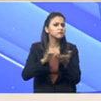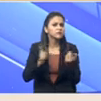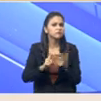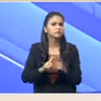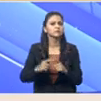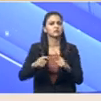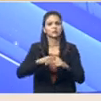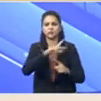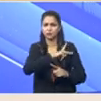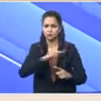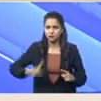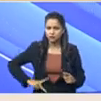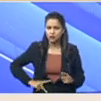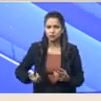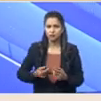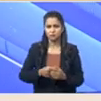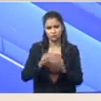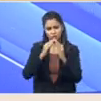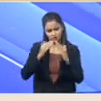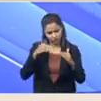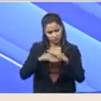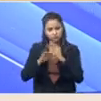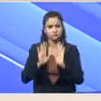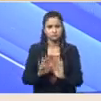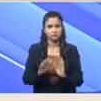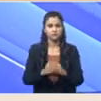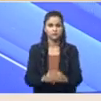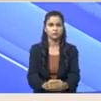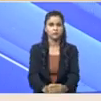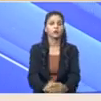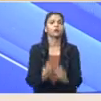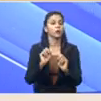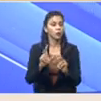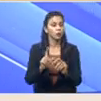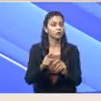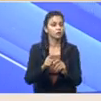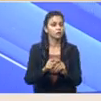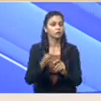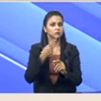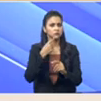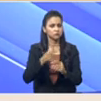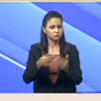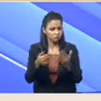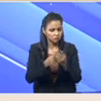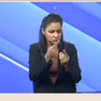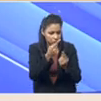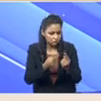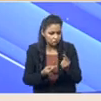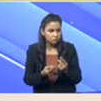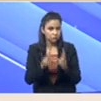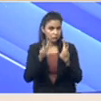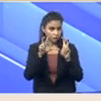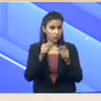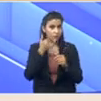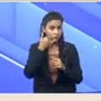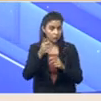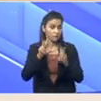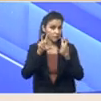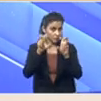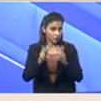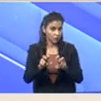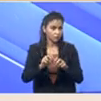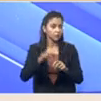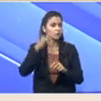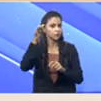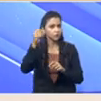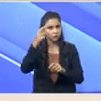कर्नाटका सर, वो घर में हूँ सर। ओके, इसके लिए आप अपनी स्टेट में रिकॉर्ड करवाइए ताकि ये नंबर ब्लॉक कर दिया जाए, फ्यूचर में आपको कोई प्रॉब्लम ना हो।